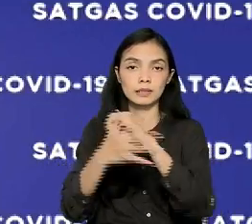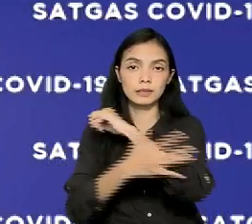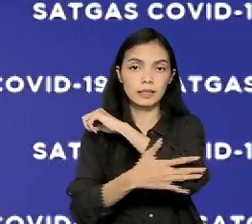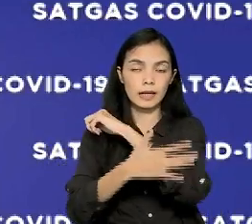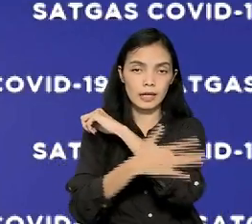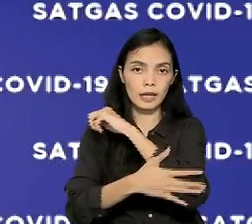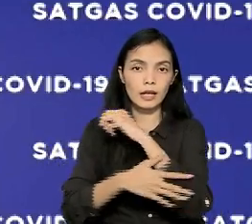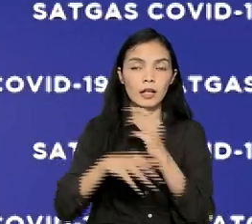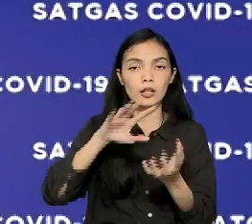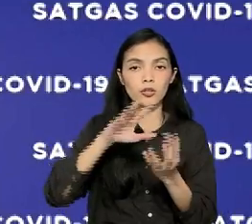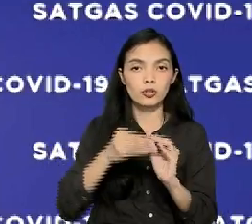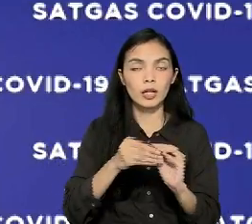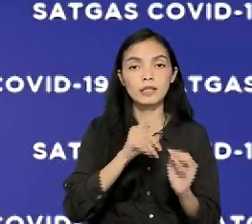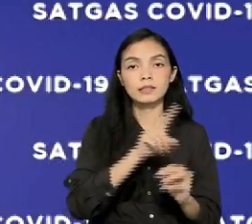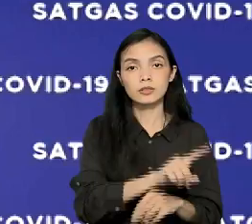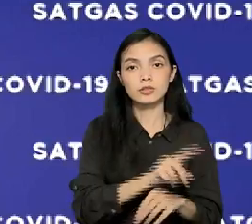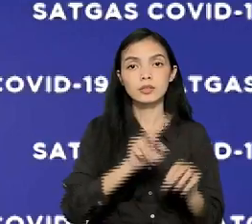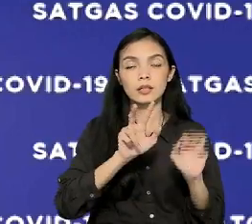dari 184.000,